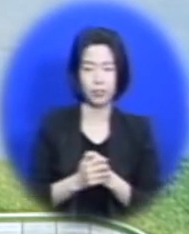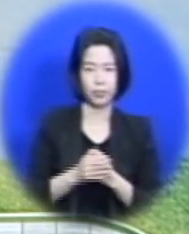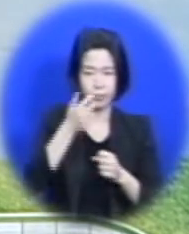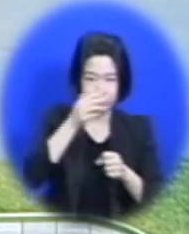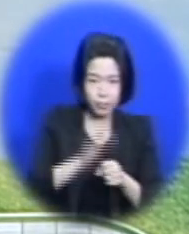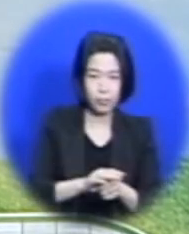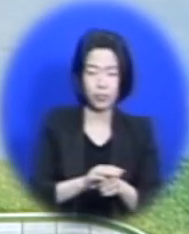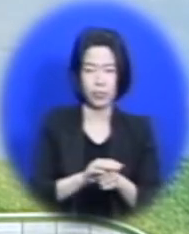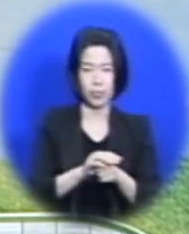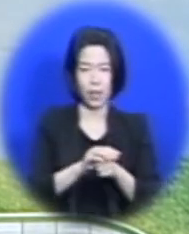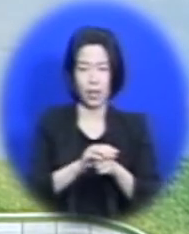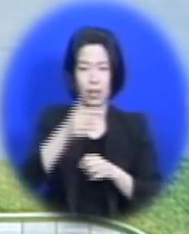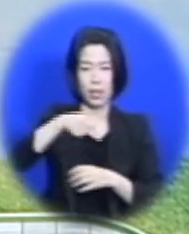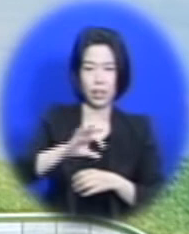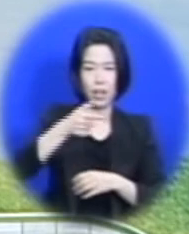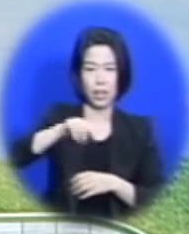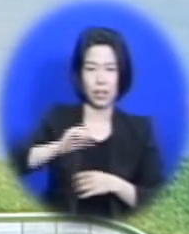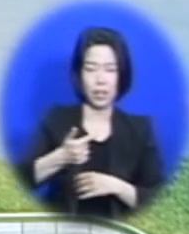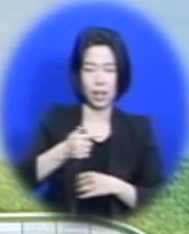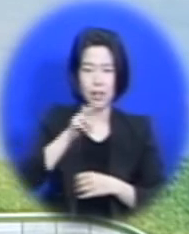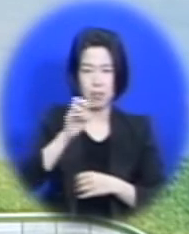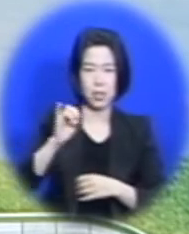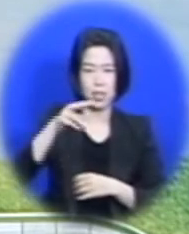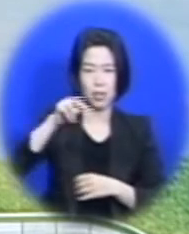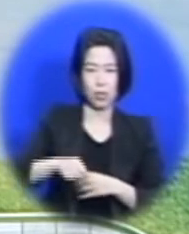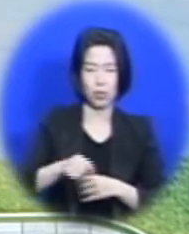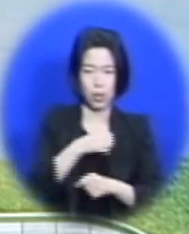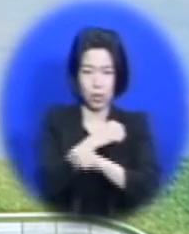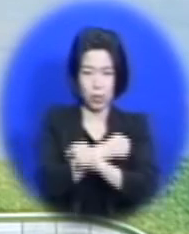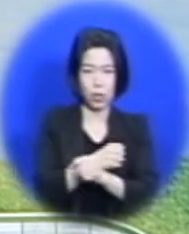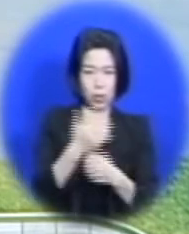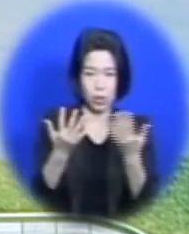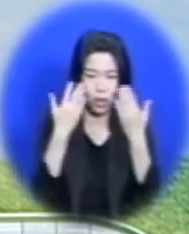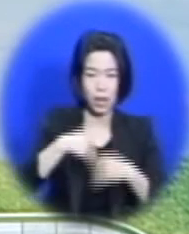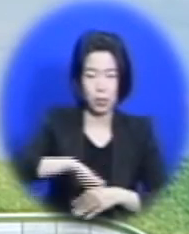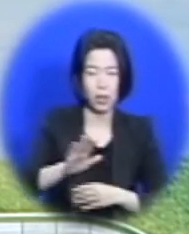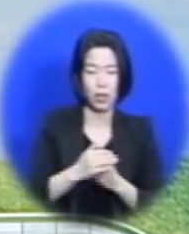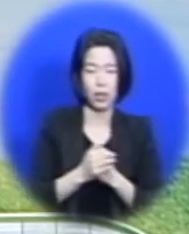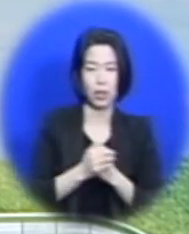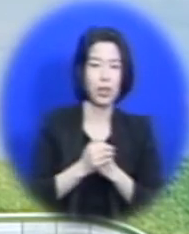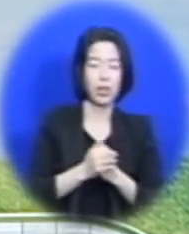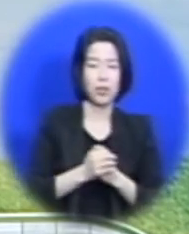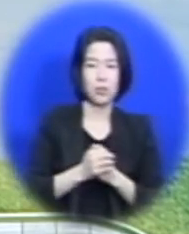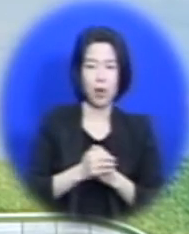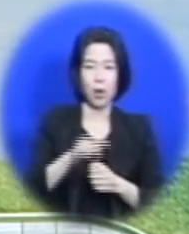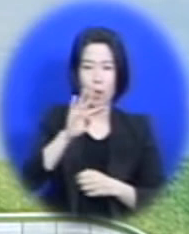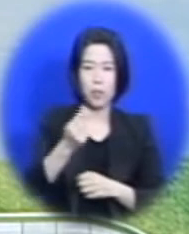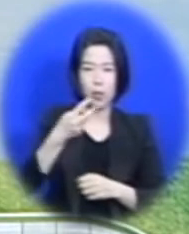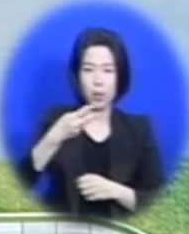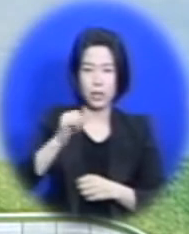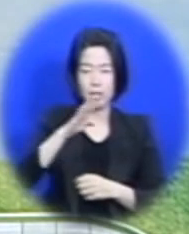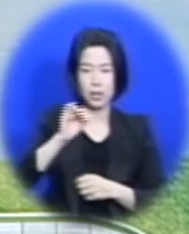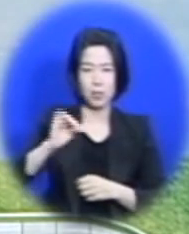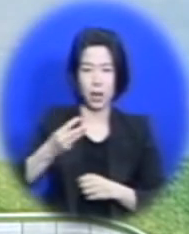억울하게 강간미수죄로 감옥에 끌려갑니다. 아, 요셉이 보디발에게 얼마나 할